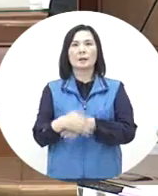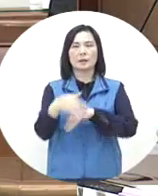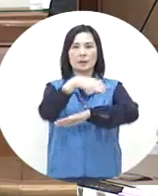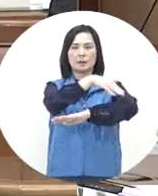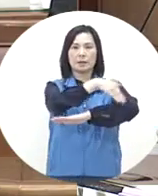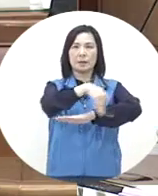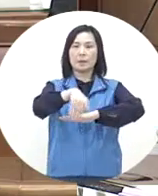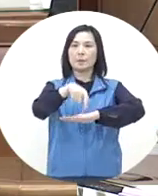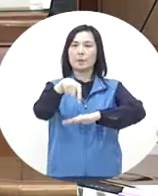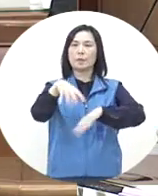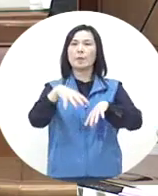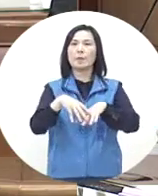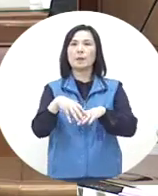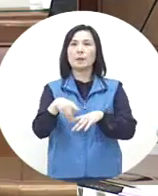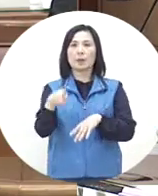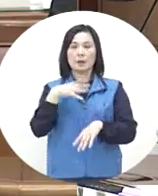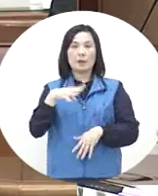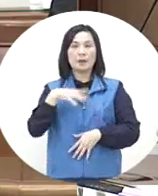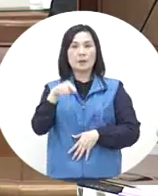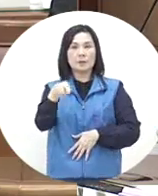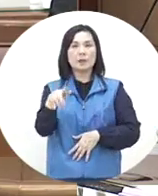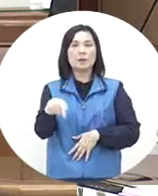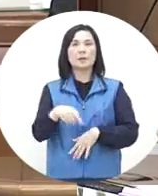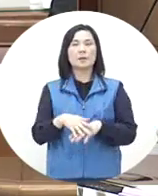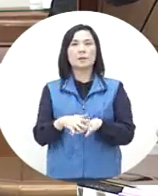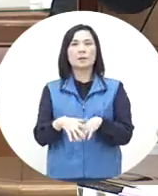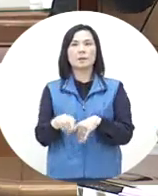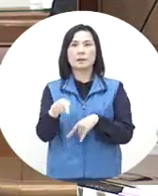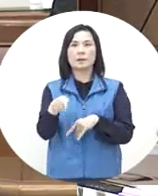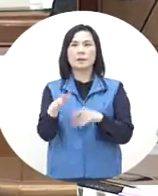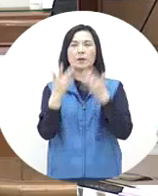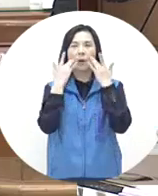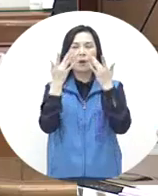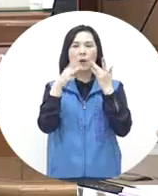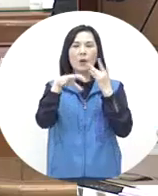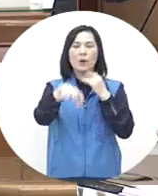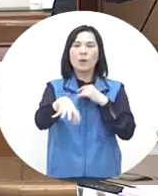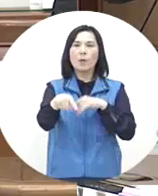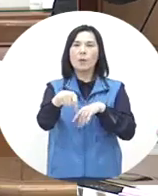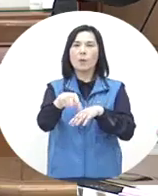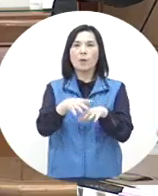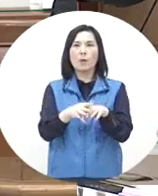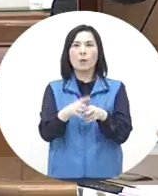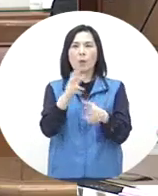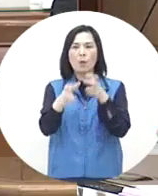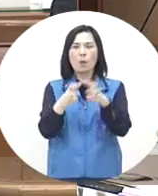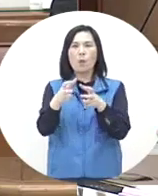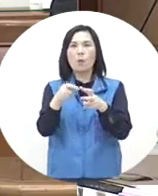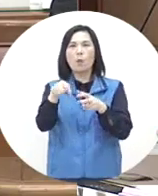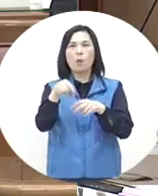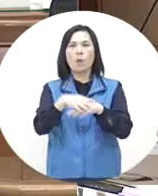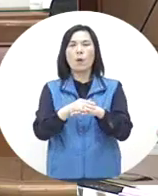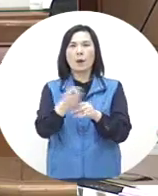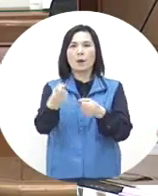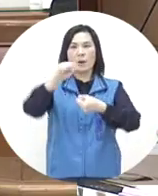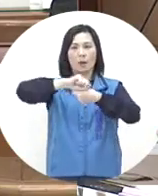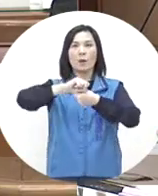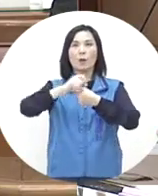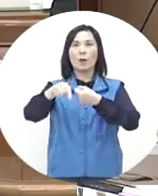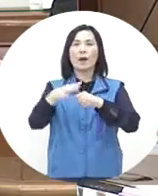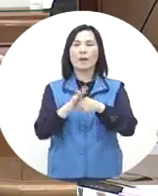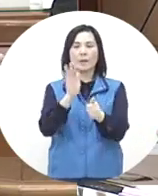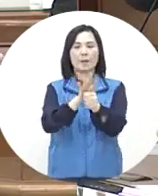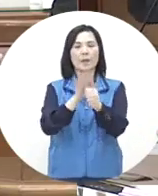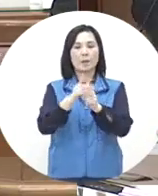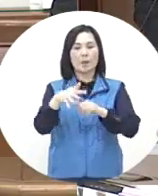对， 他知道那个市场有油脂，哦，油脂截流器已经哦在加装了，这会改善水质。那中